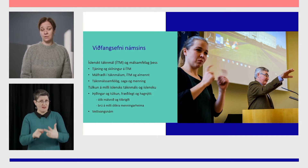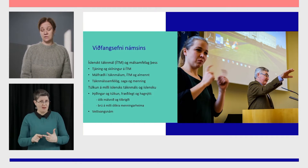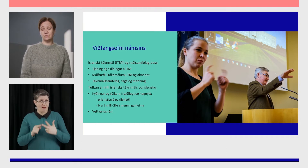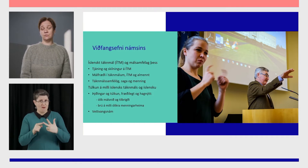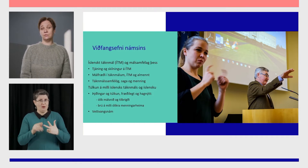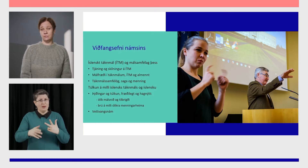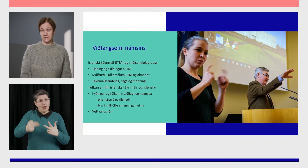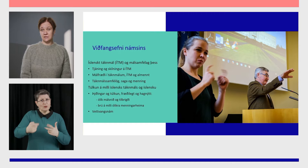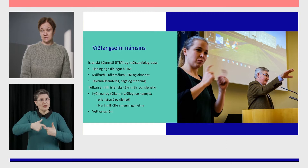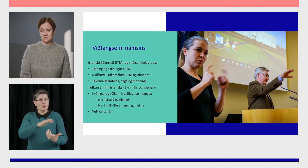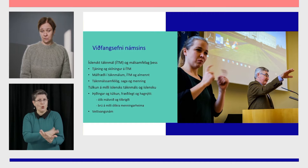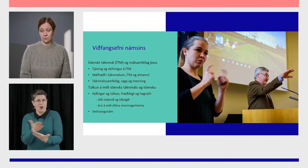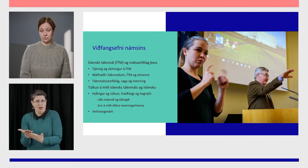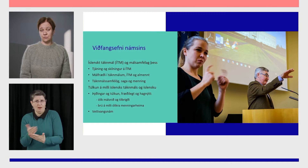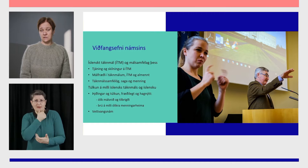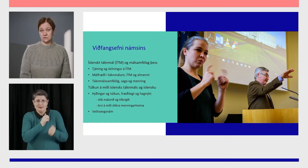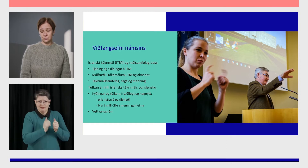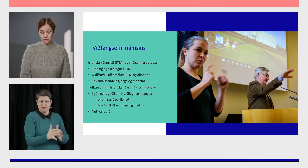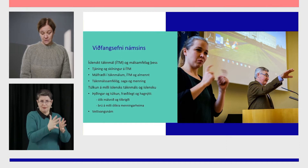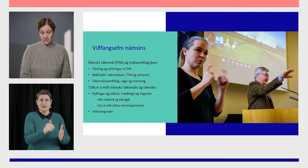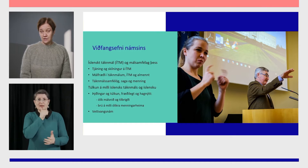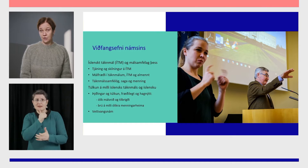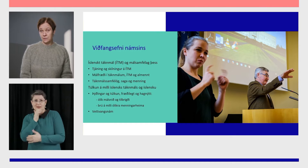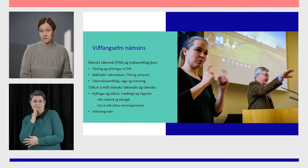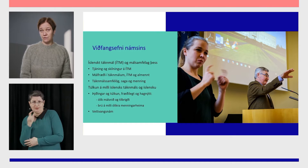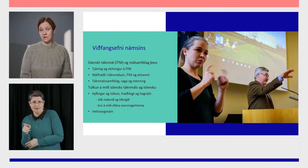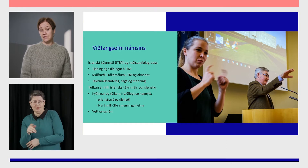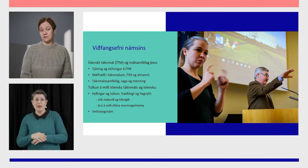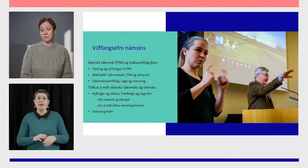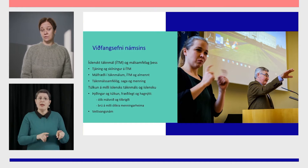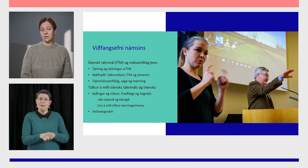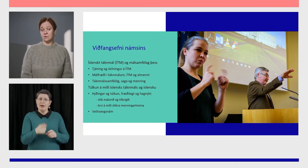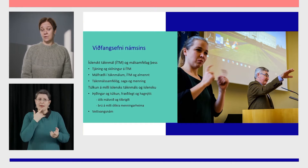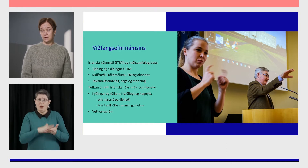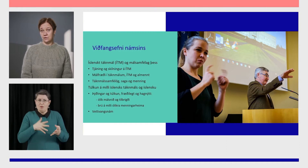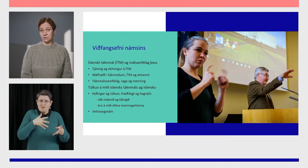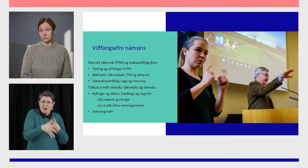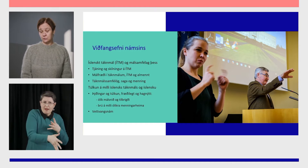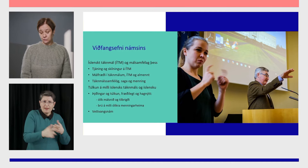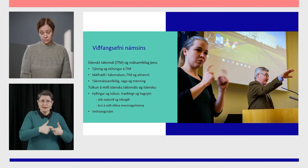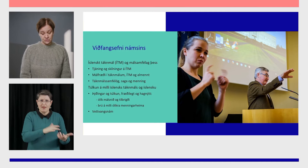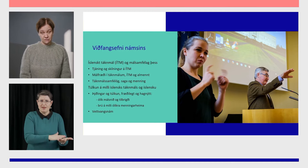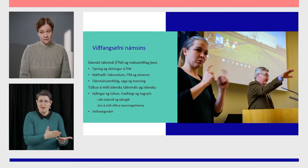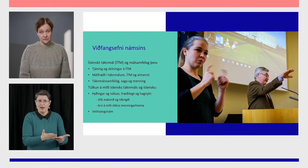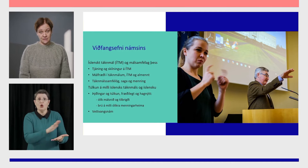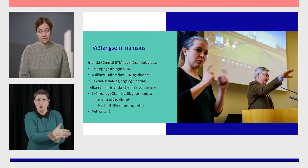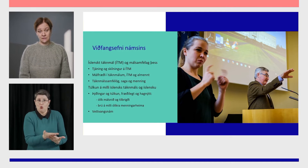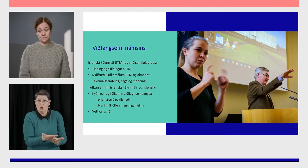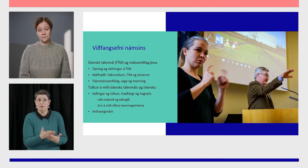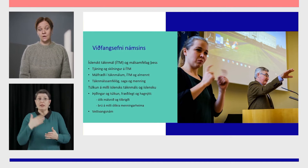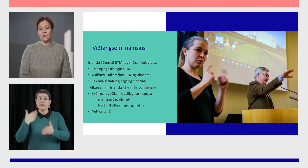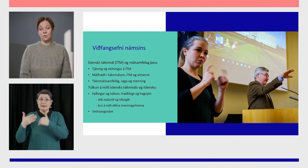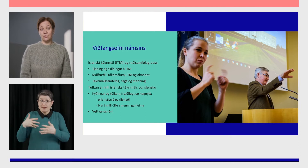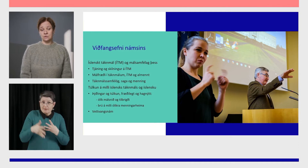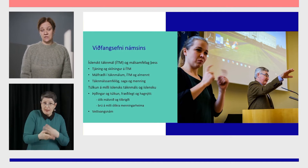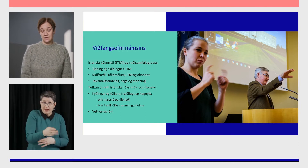er áhversla á tólkun milli íslensk tækmáls og íslensku. Þá er byrjað á fræðileirinálkun á bæði þýðingum og tólkum, síðfræði til að mynda